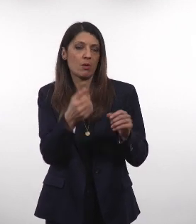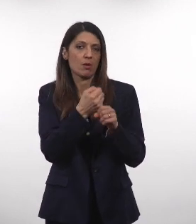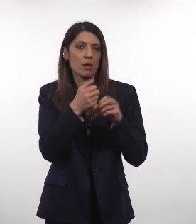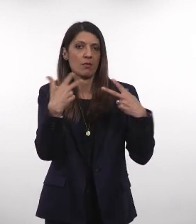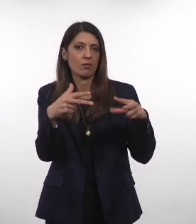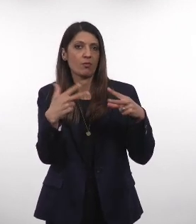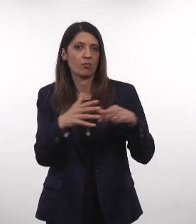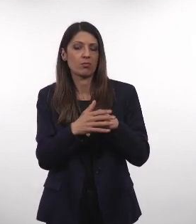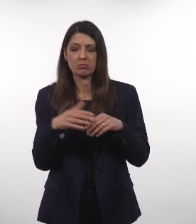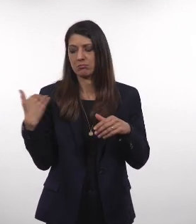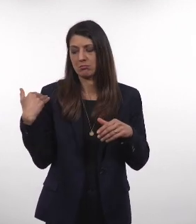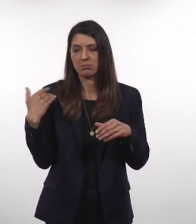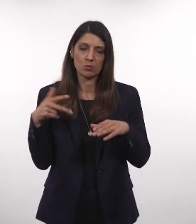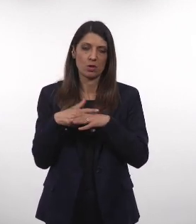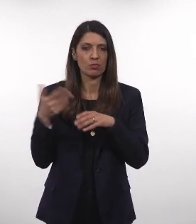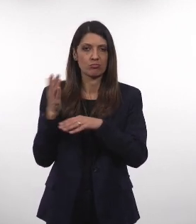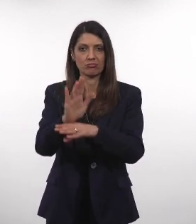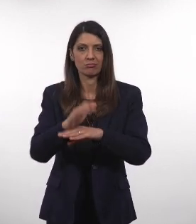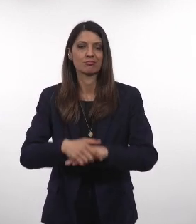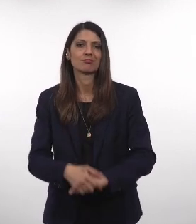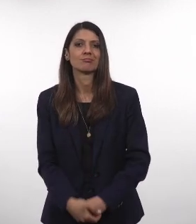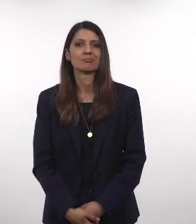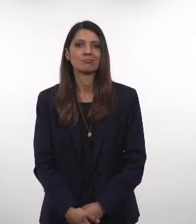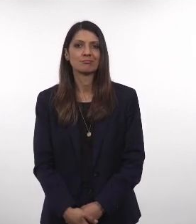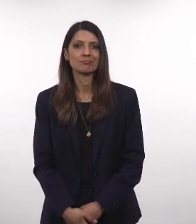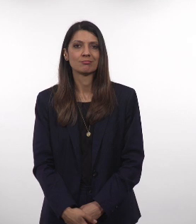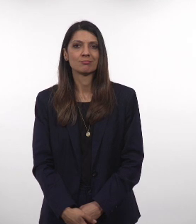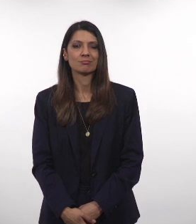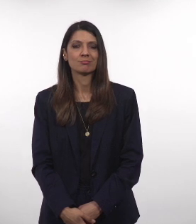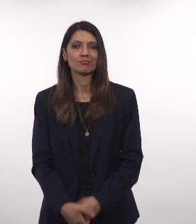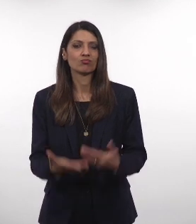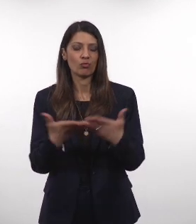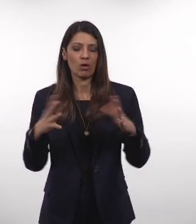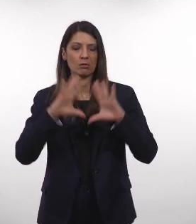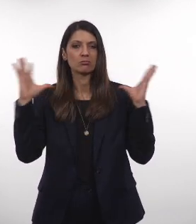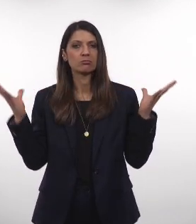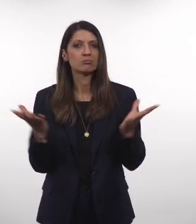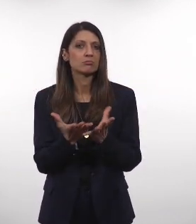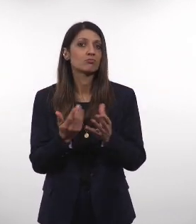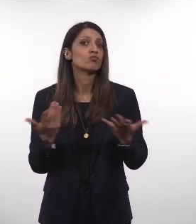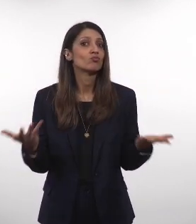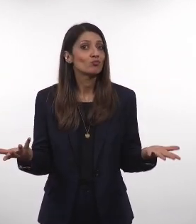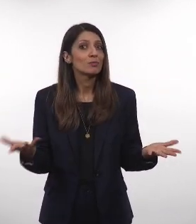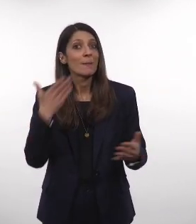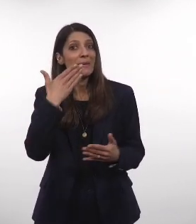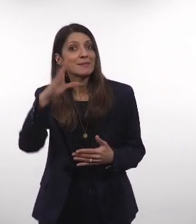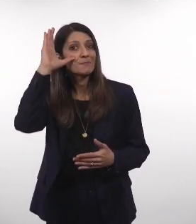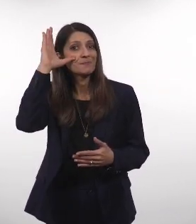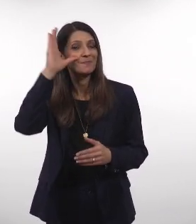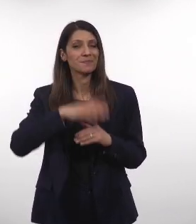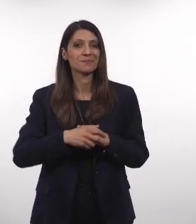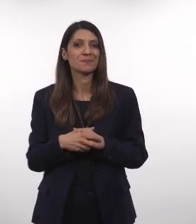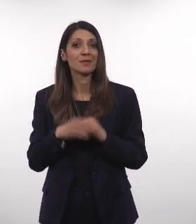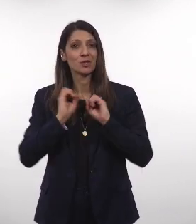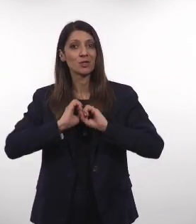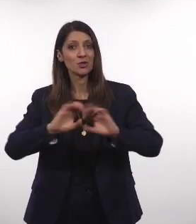présenté en début de présentation. Voilà, je vous remercie et